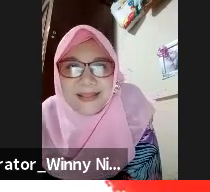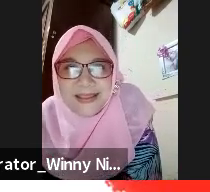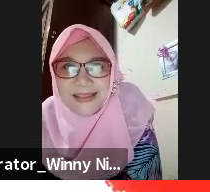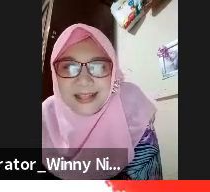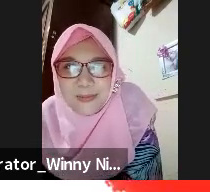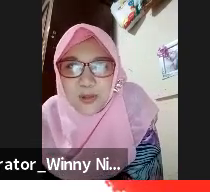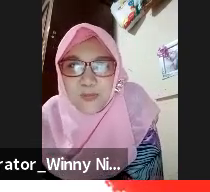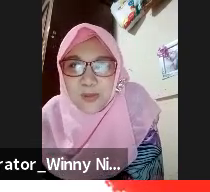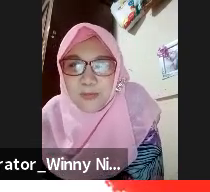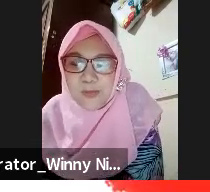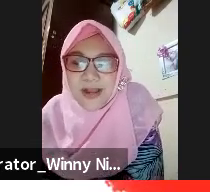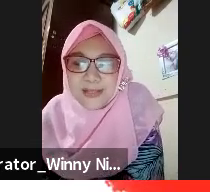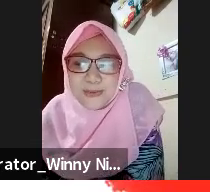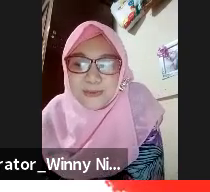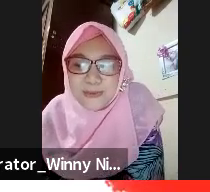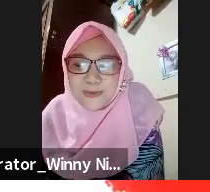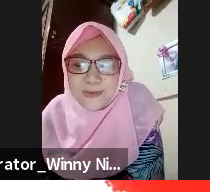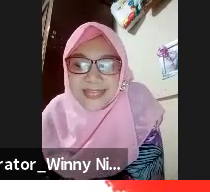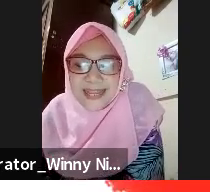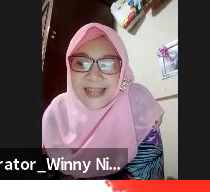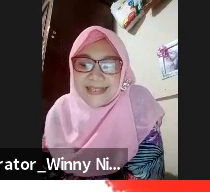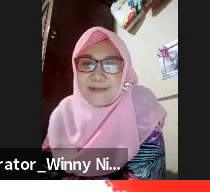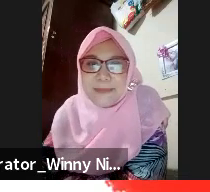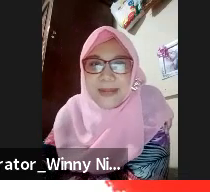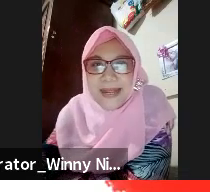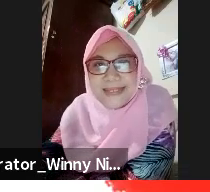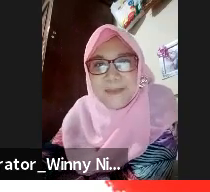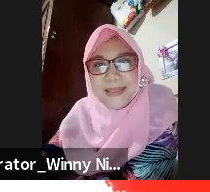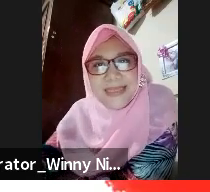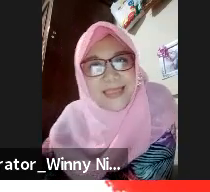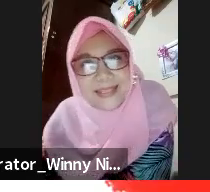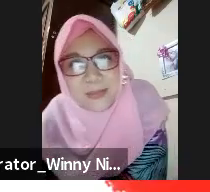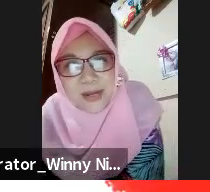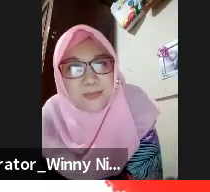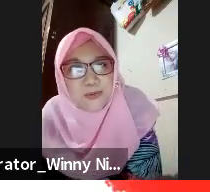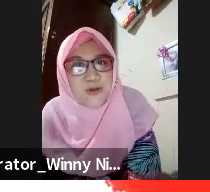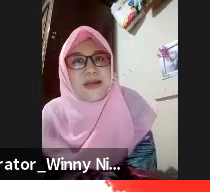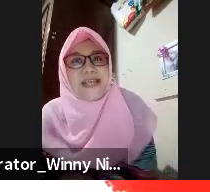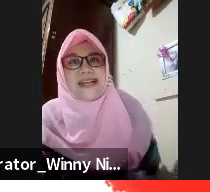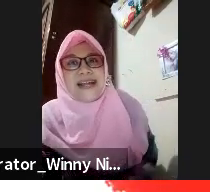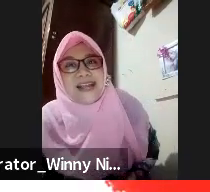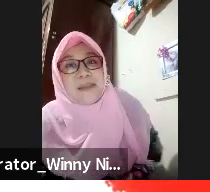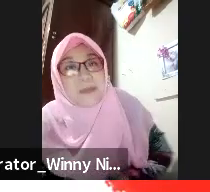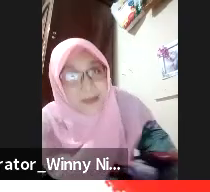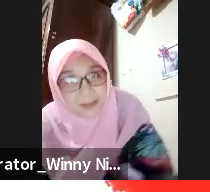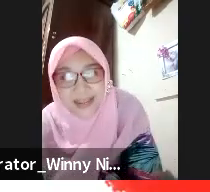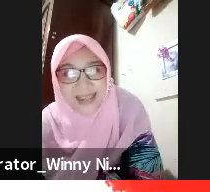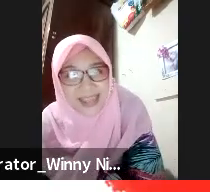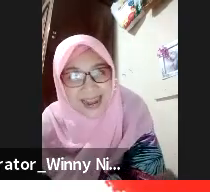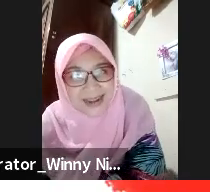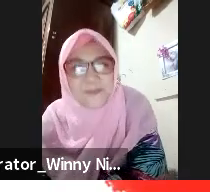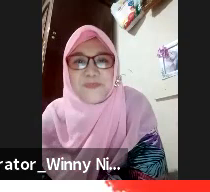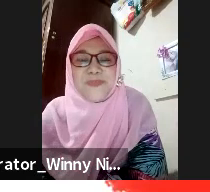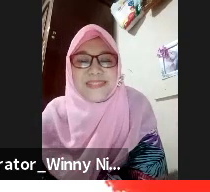Selamat pagi, Assalamualaikum warahmatullahi wabarakatuh. Sekali lagi saya ucapkan selamat datang, selamat bergabung bagi rekan-rekan Bapak Ibu